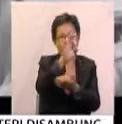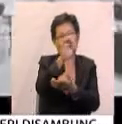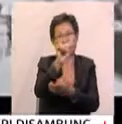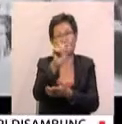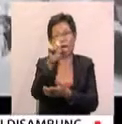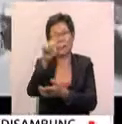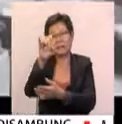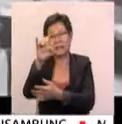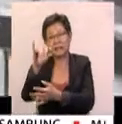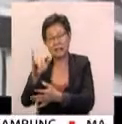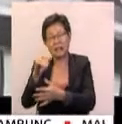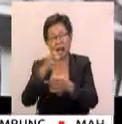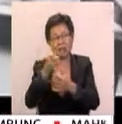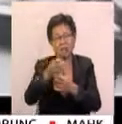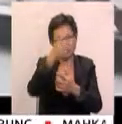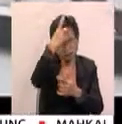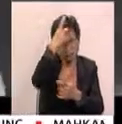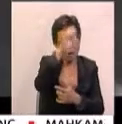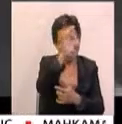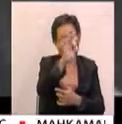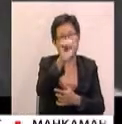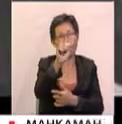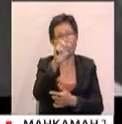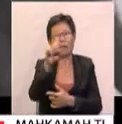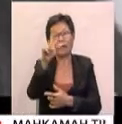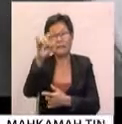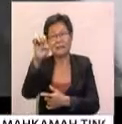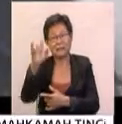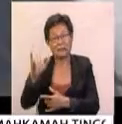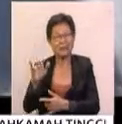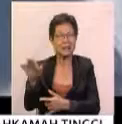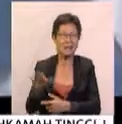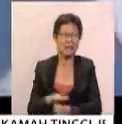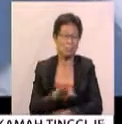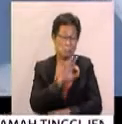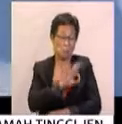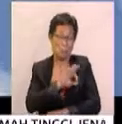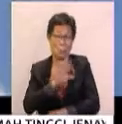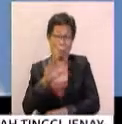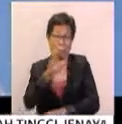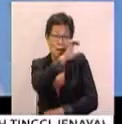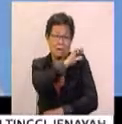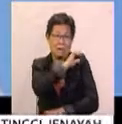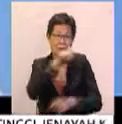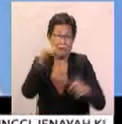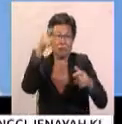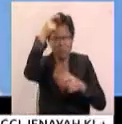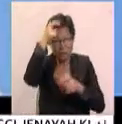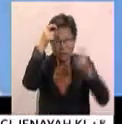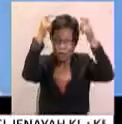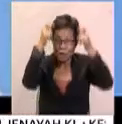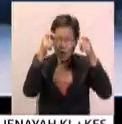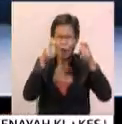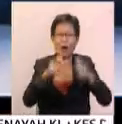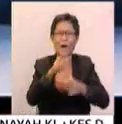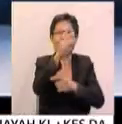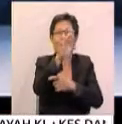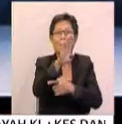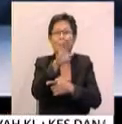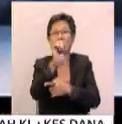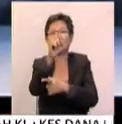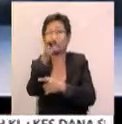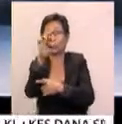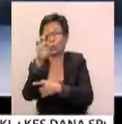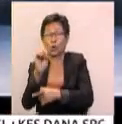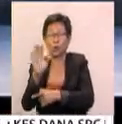atau lebih dikenali sebagai Datuk Dr. Fazli Yaakob. Kelebihan yang ada pada eksekutif chef suka-suka bistro ini merupanya